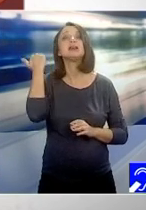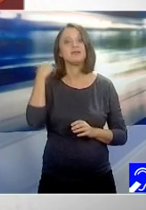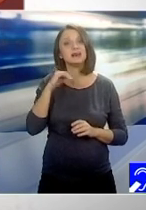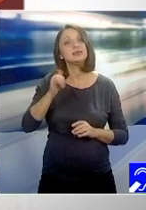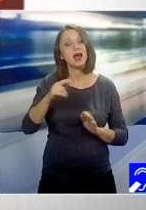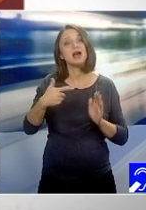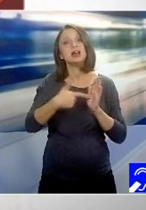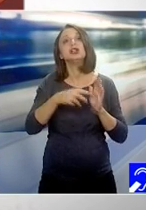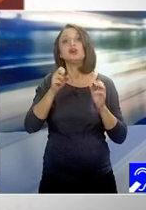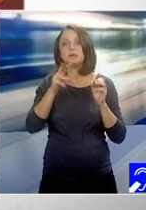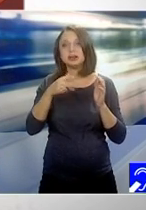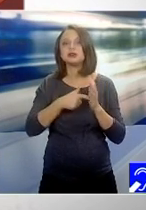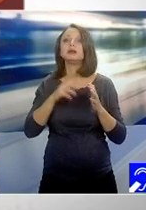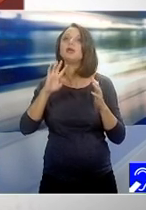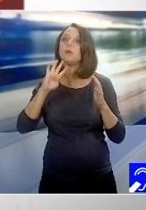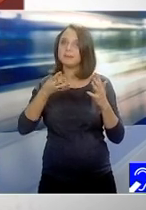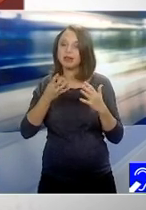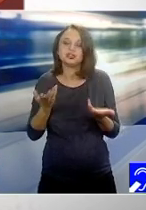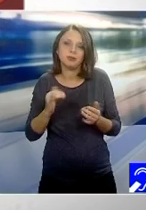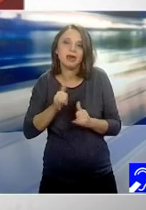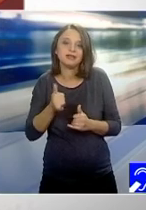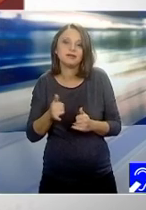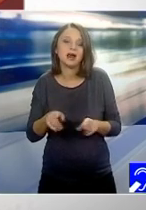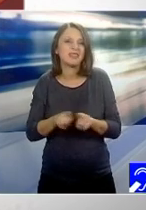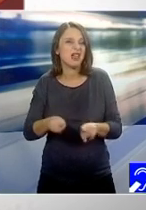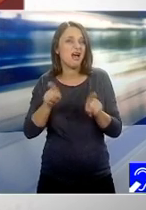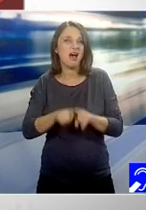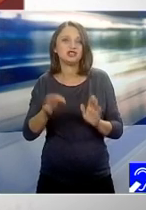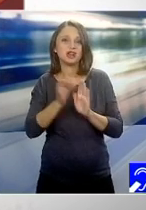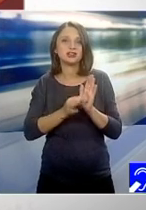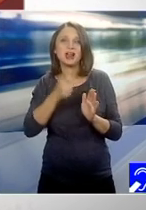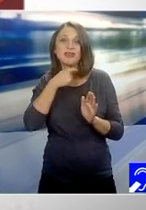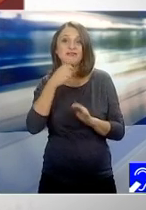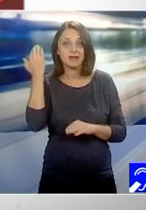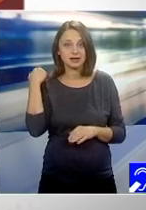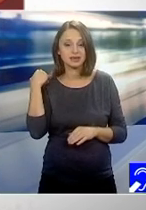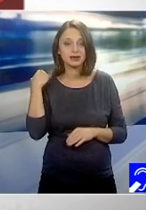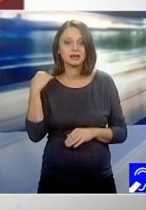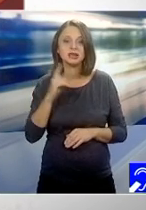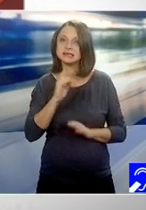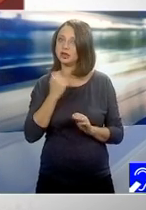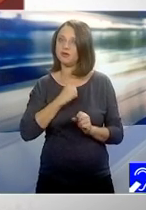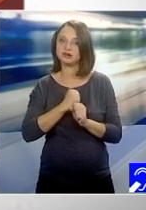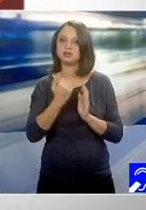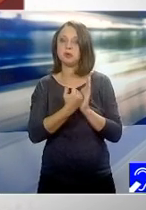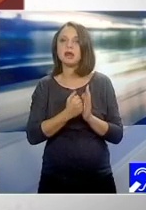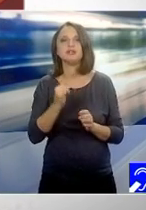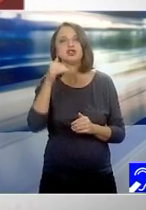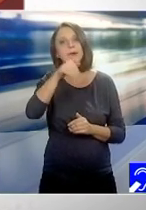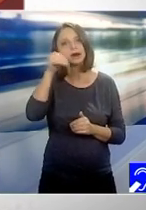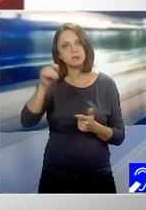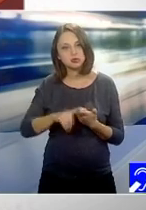tot pe 2013-2014, era tot pe datele pe care le aveam, pe constatările noastre. Așa este, dar să nu vă faceți probleme, că și Maramureș are